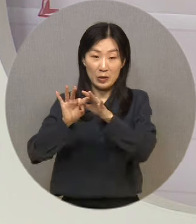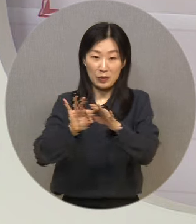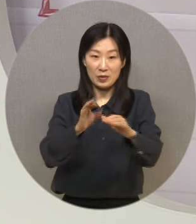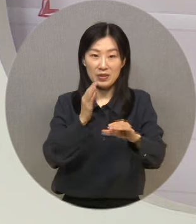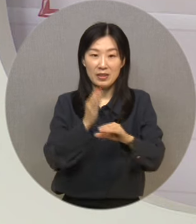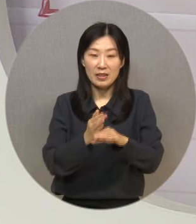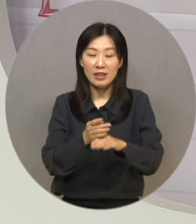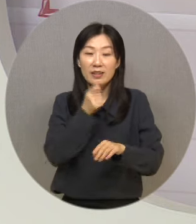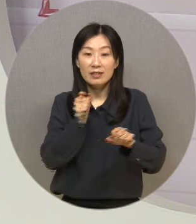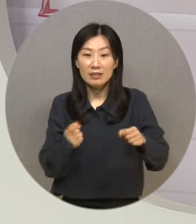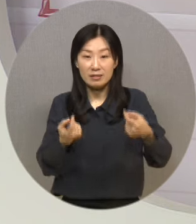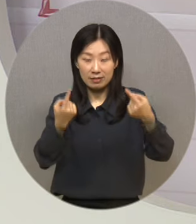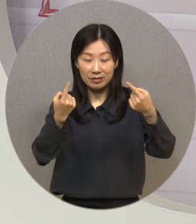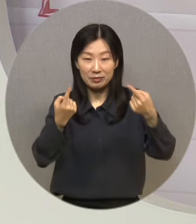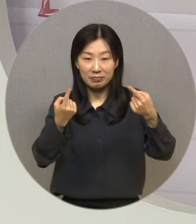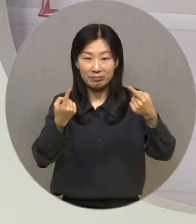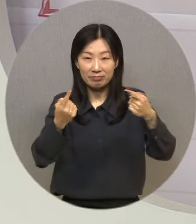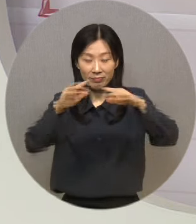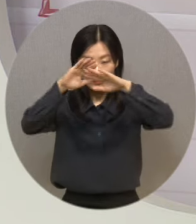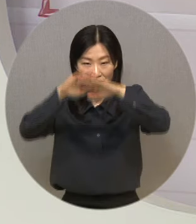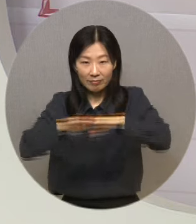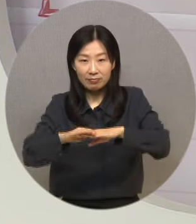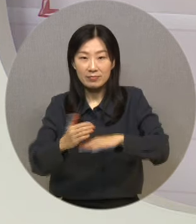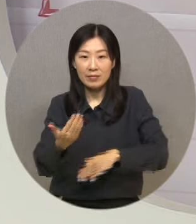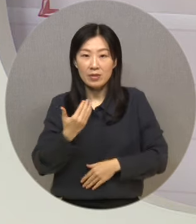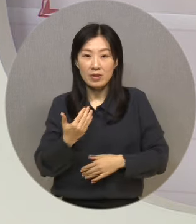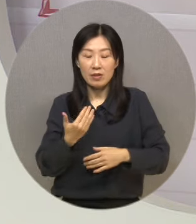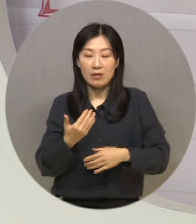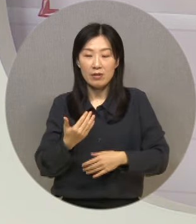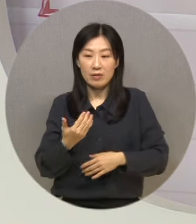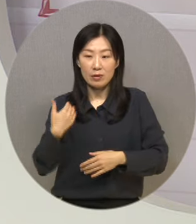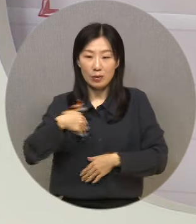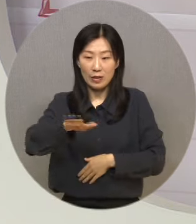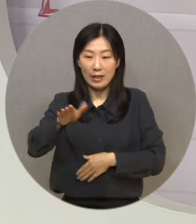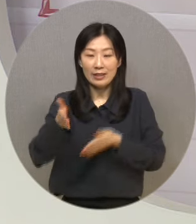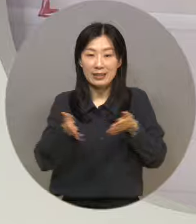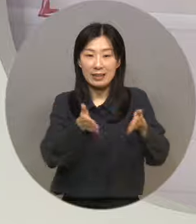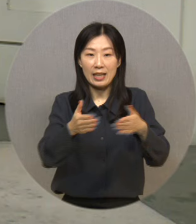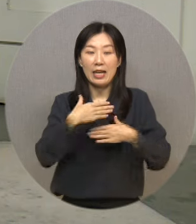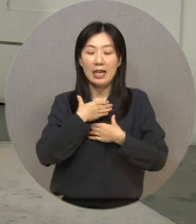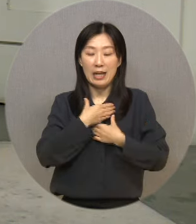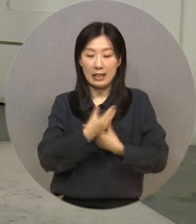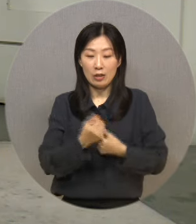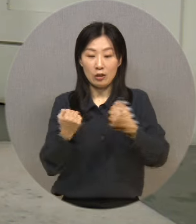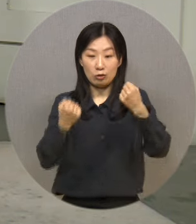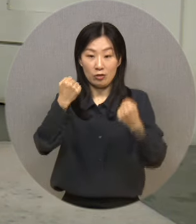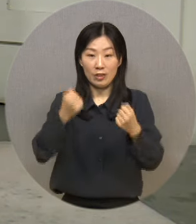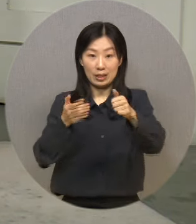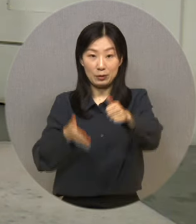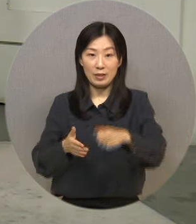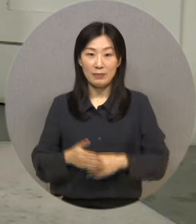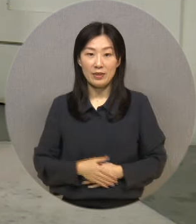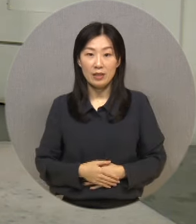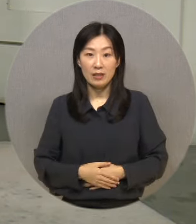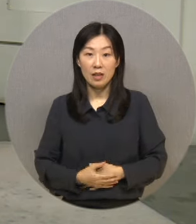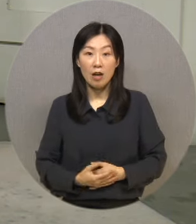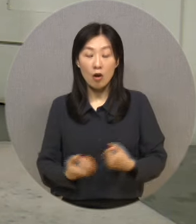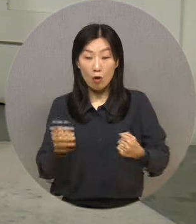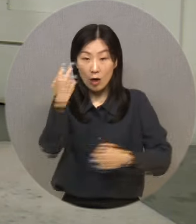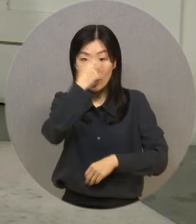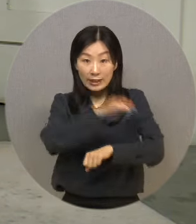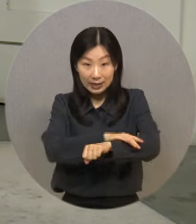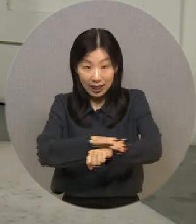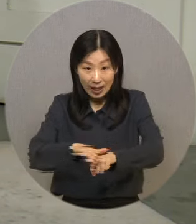명절을 세우고 오르는 귀경길, 안전운전하시기를 기원 드리겠습니다. 제가 이렇게 이제 건강관리 잘해야 되듯이